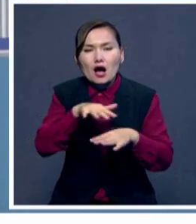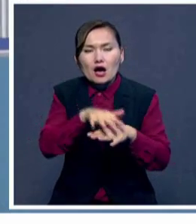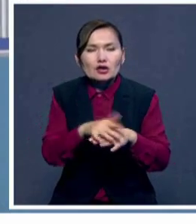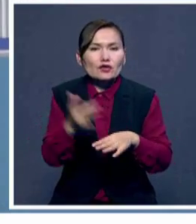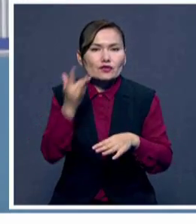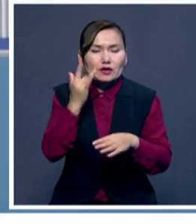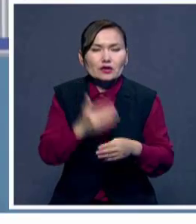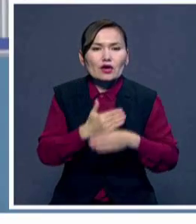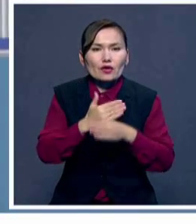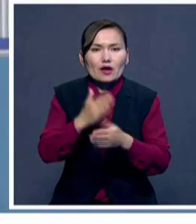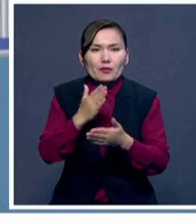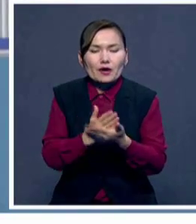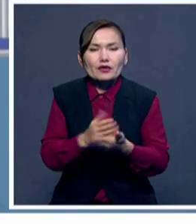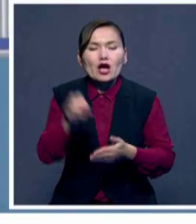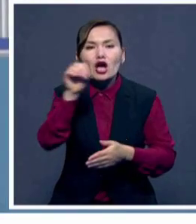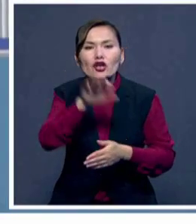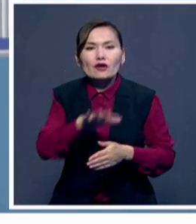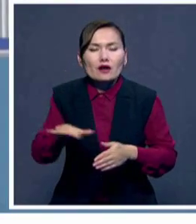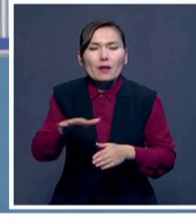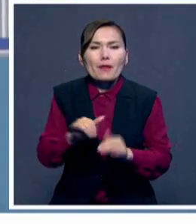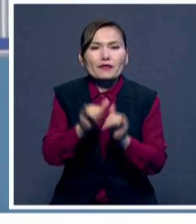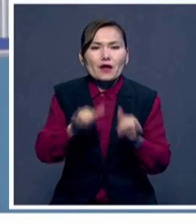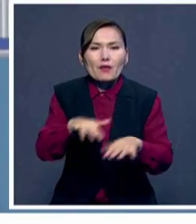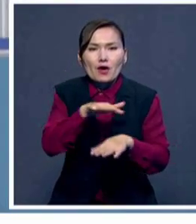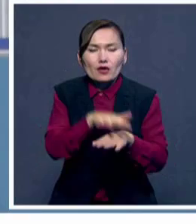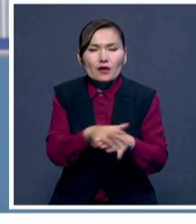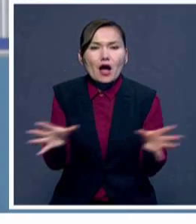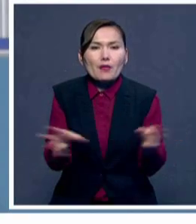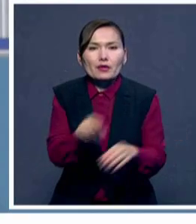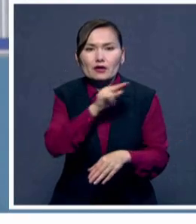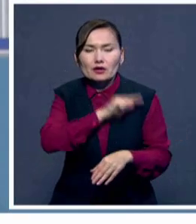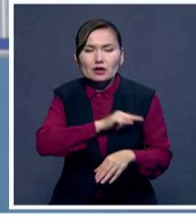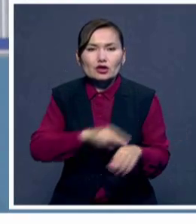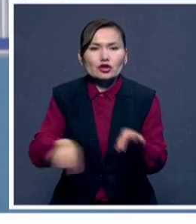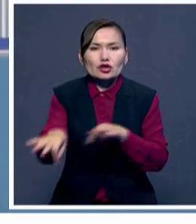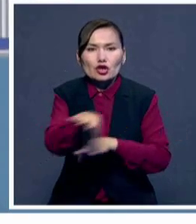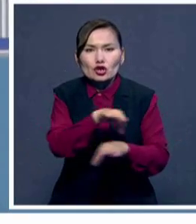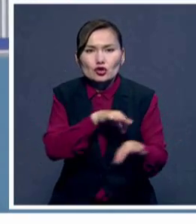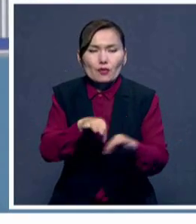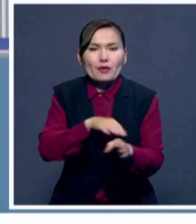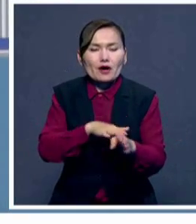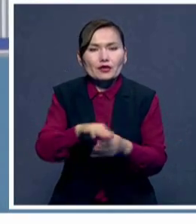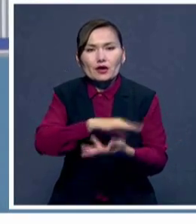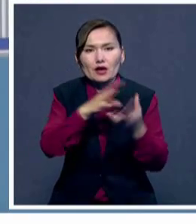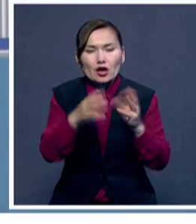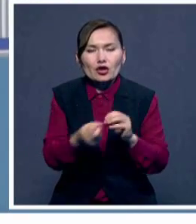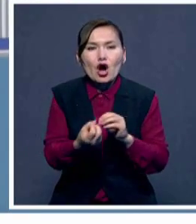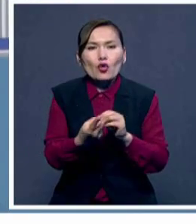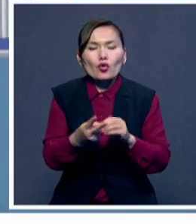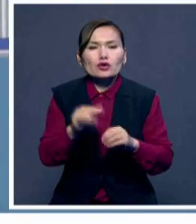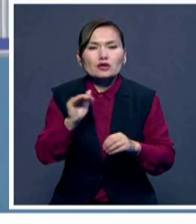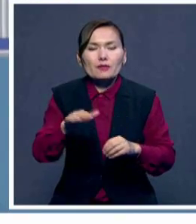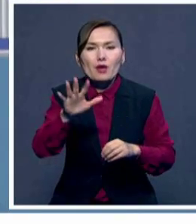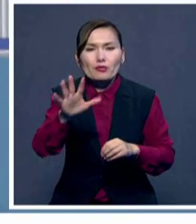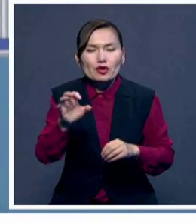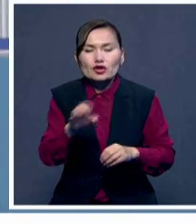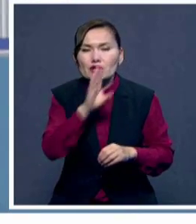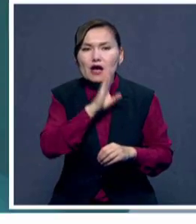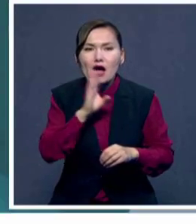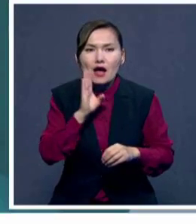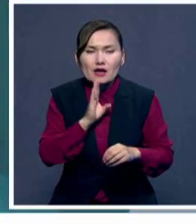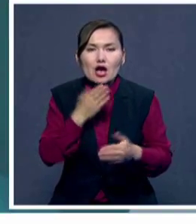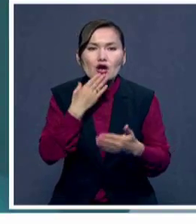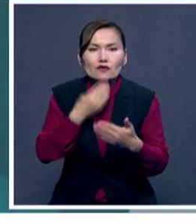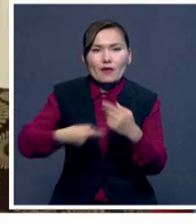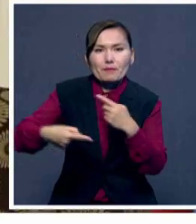алмасамыз. Еуропаның қайта құру және даму банкімен бірлесіп жүзеге асырған жобамыздың нәтижесінде 13500 әйел несие алып, өз